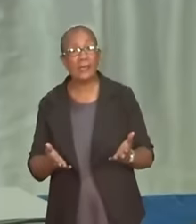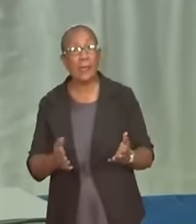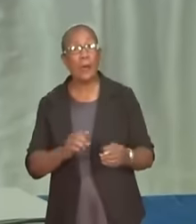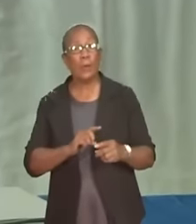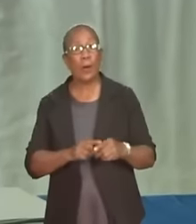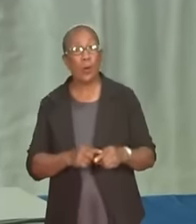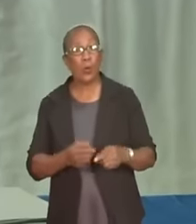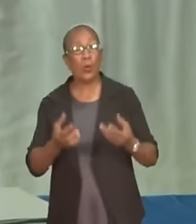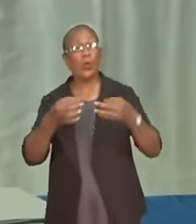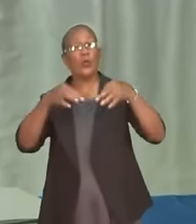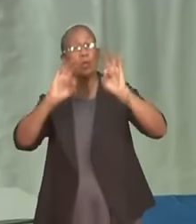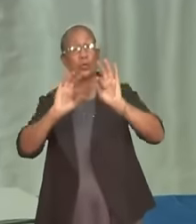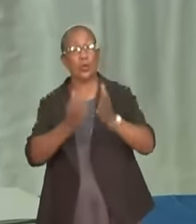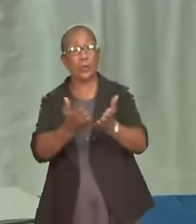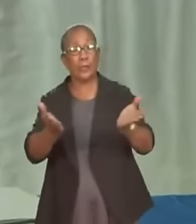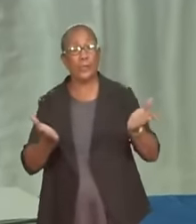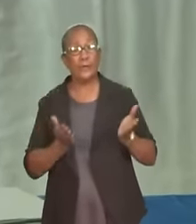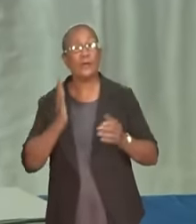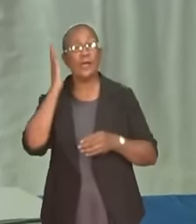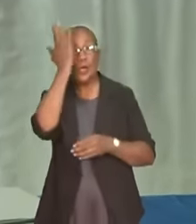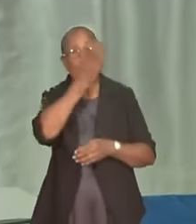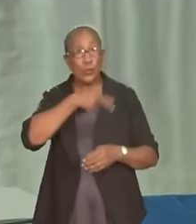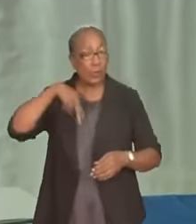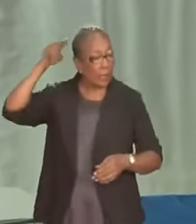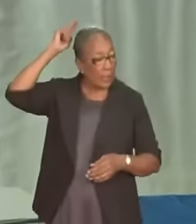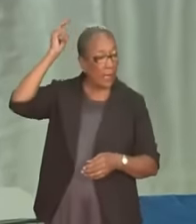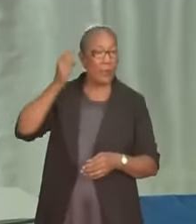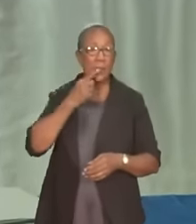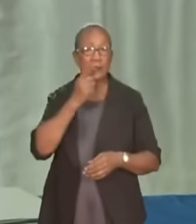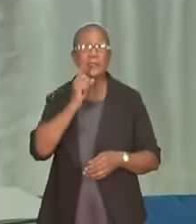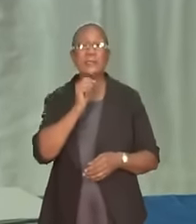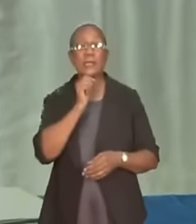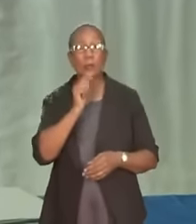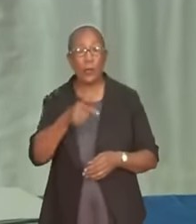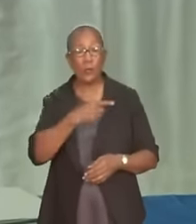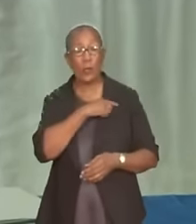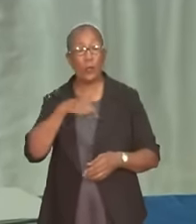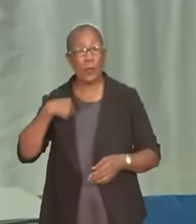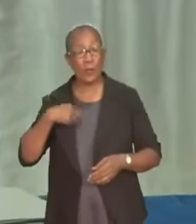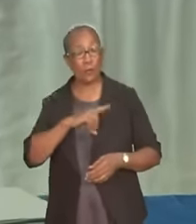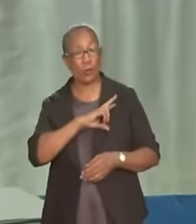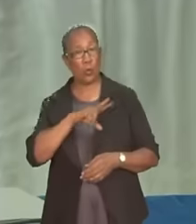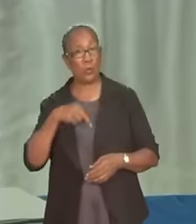komen. Suriname, is dit wat we willen voor onze gasindustrie?